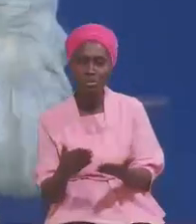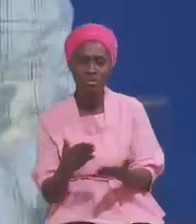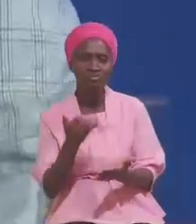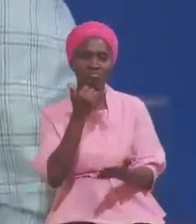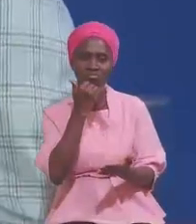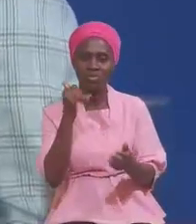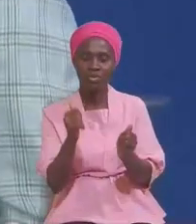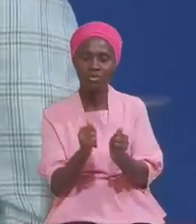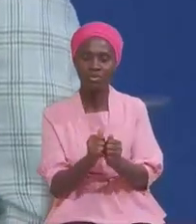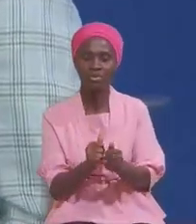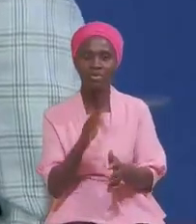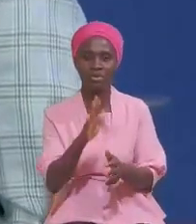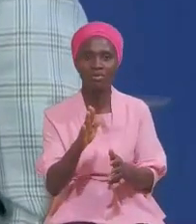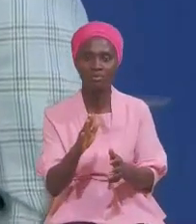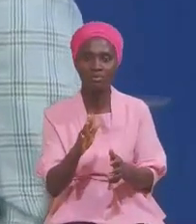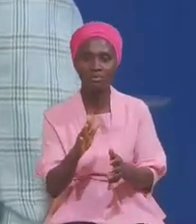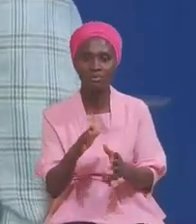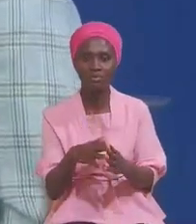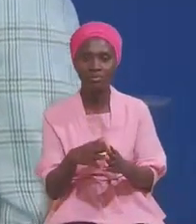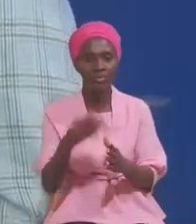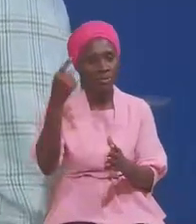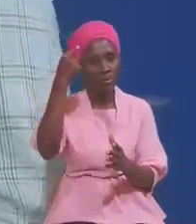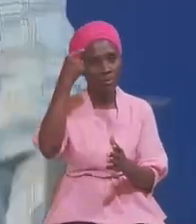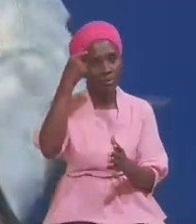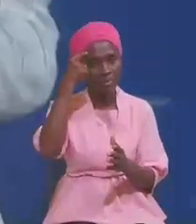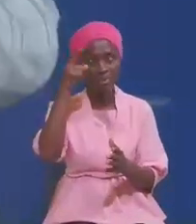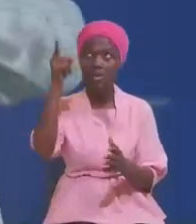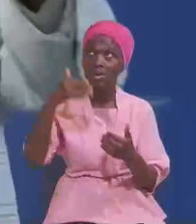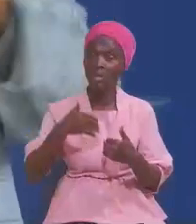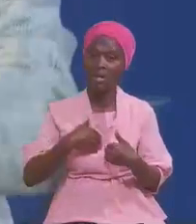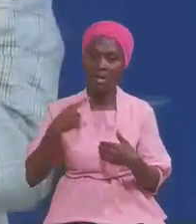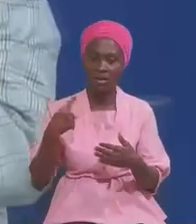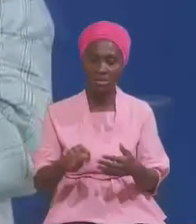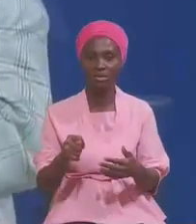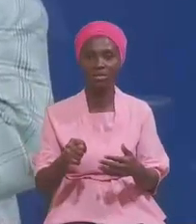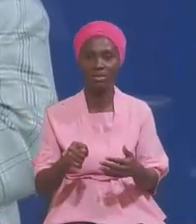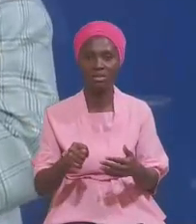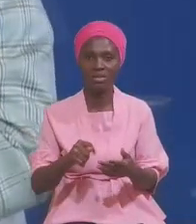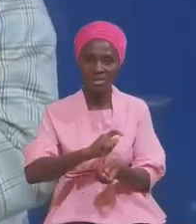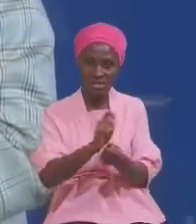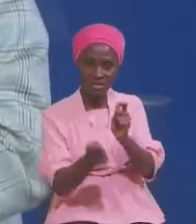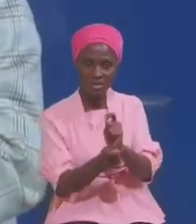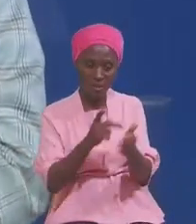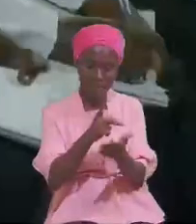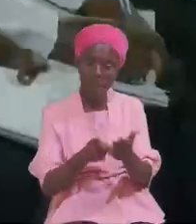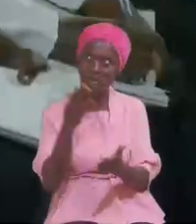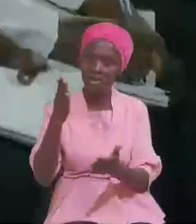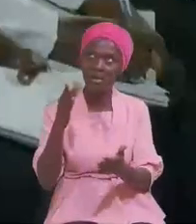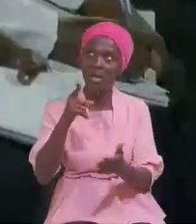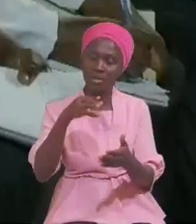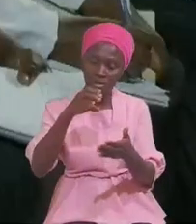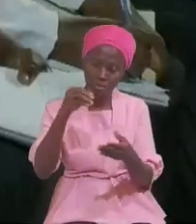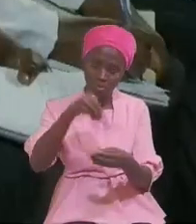votre cœur, dans vos cerveaux. Et alors, il y a la pièce de rechange là-bas. Il va remplacer ça. Tout ira